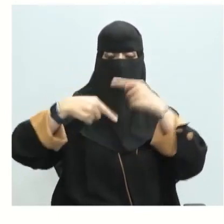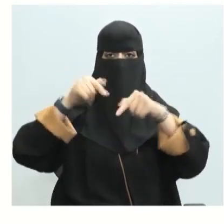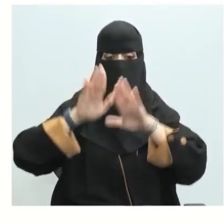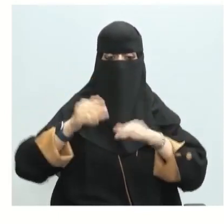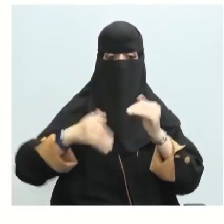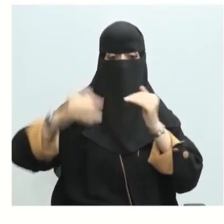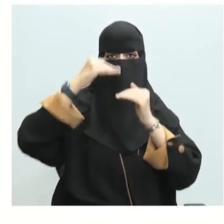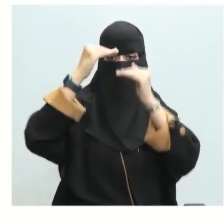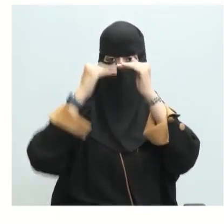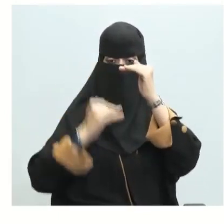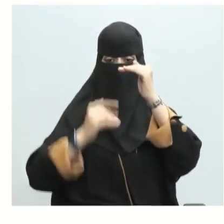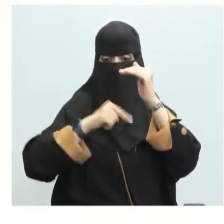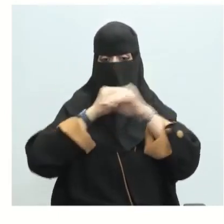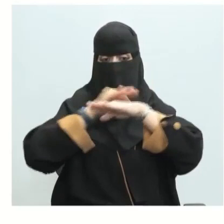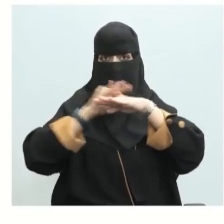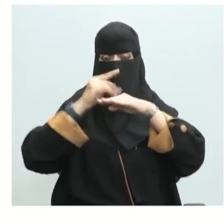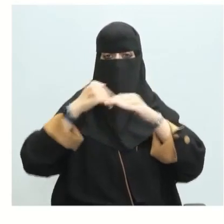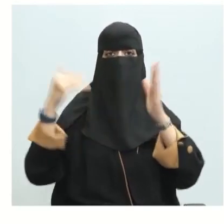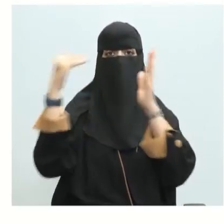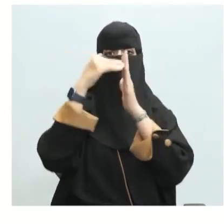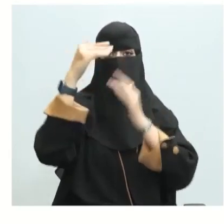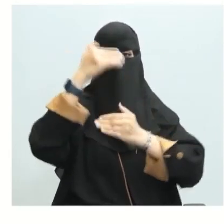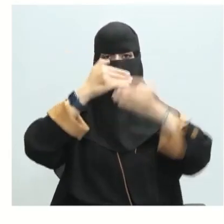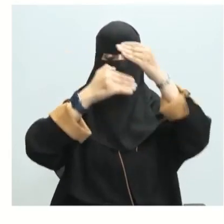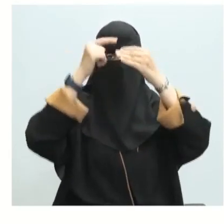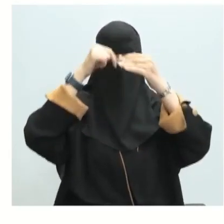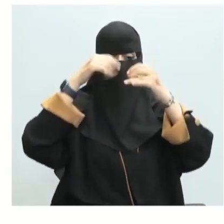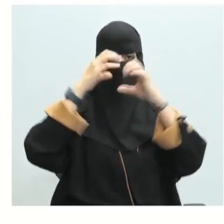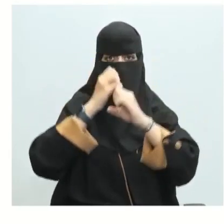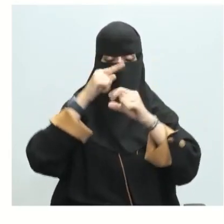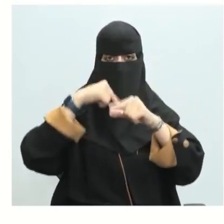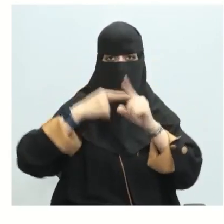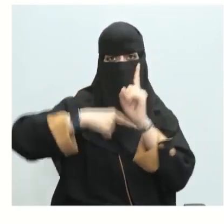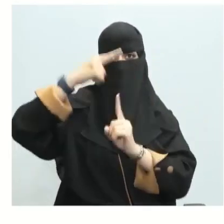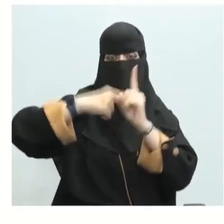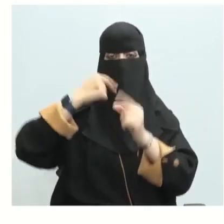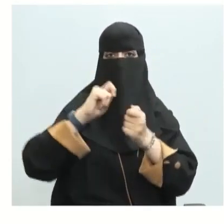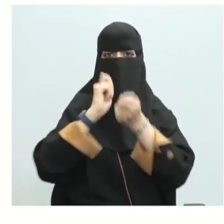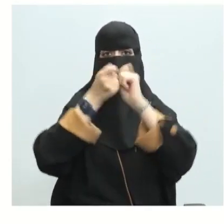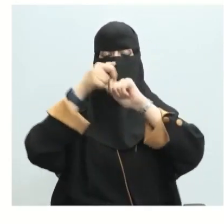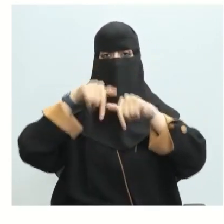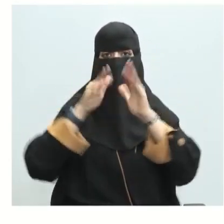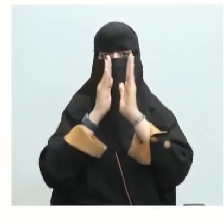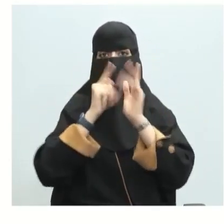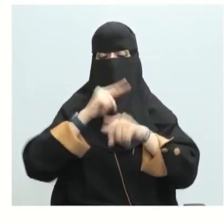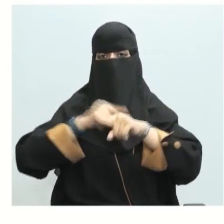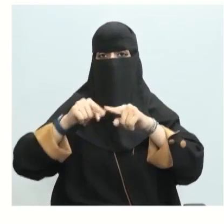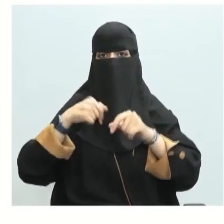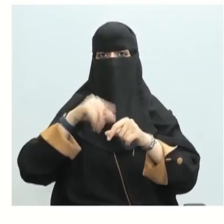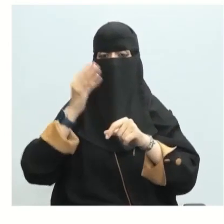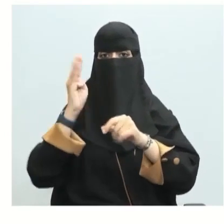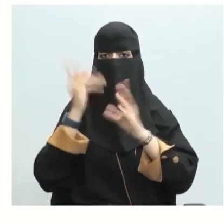الجرافيت نزوله الى الغلاف حتى يتراكم الضغط والحراره وتتحول بعد ذلك الماده الى الماس